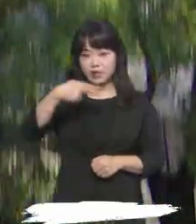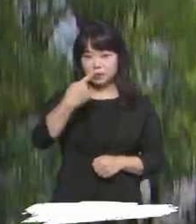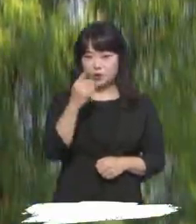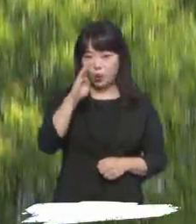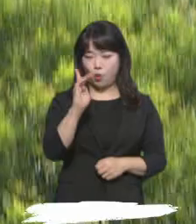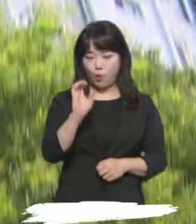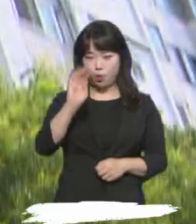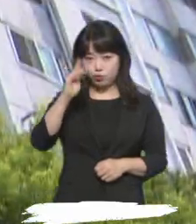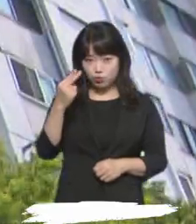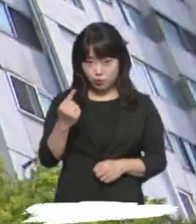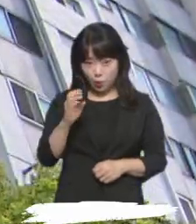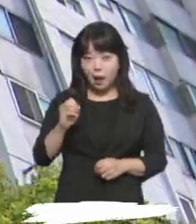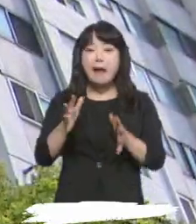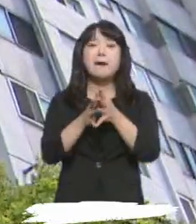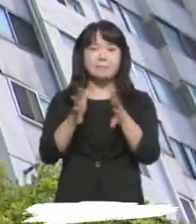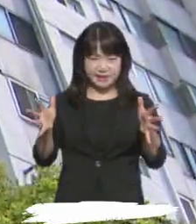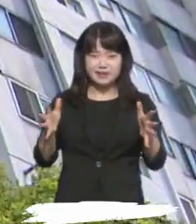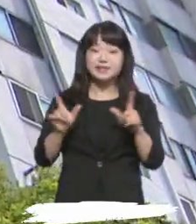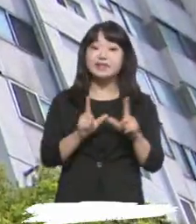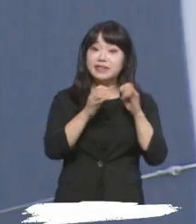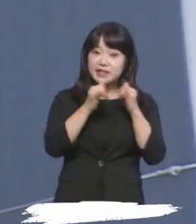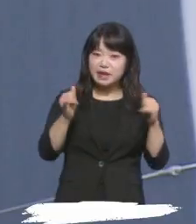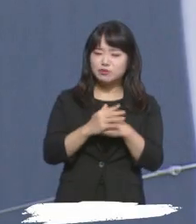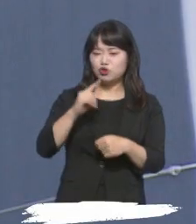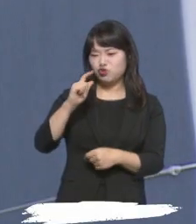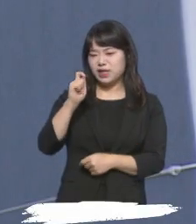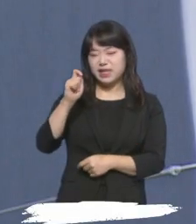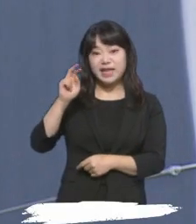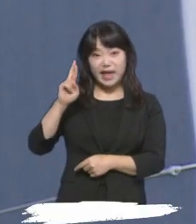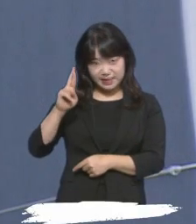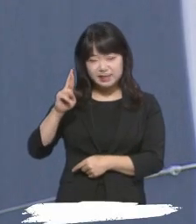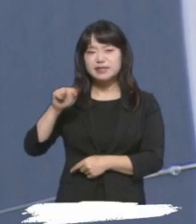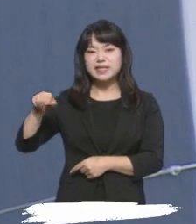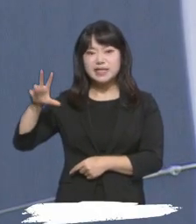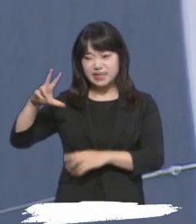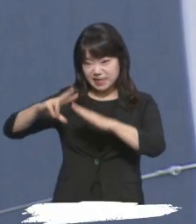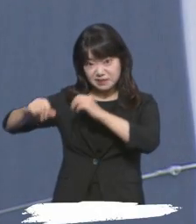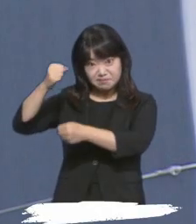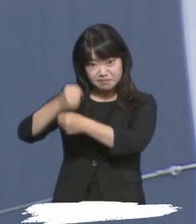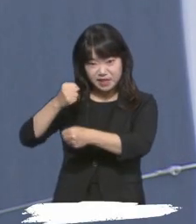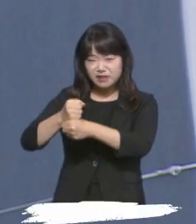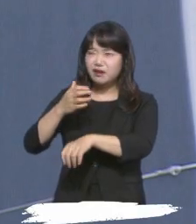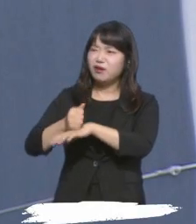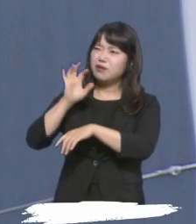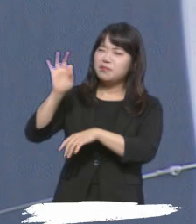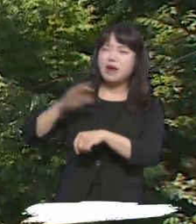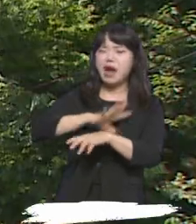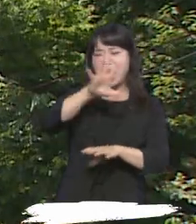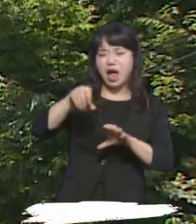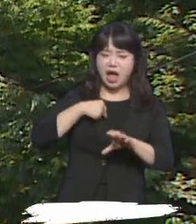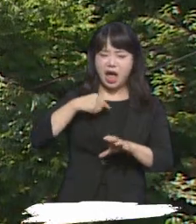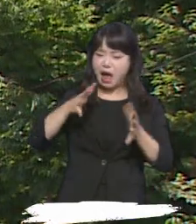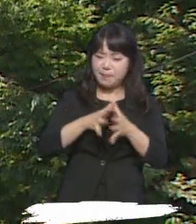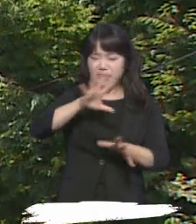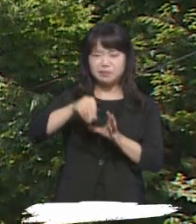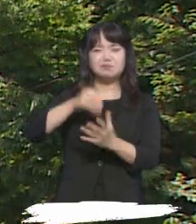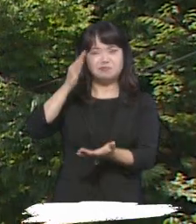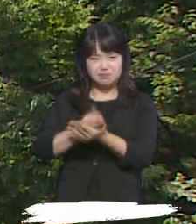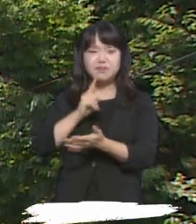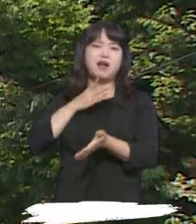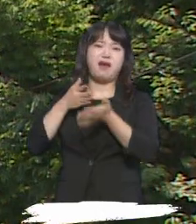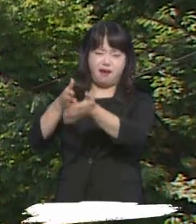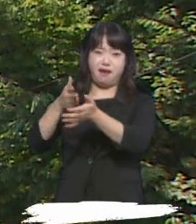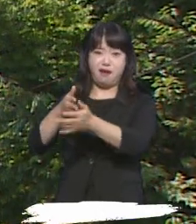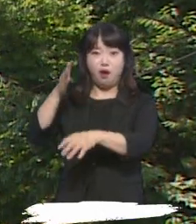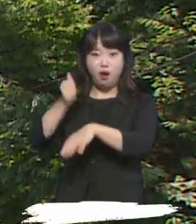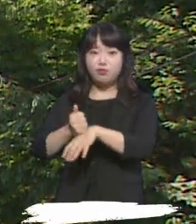도봉동의 한 아파트 주민들이 GTX 신호선 토지 편입을 반대한 건 국토부 산하 한국부동산원이 일방적으로